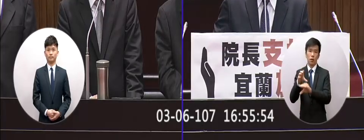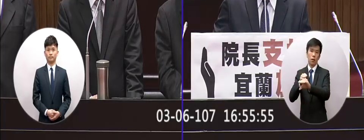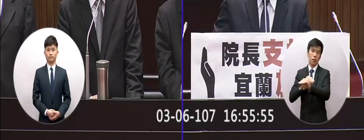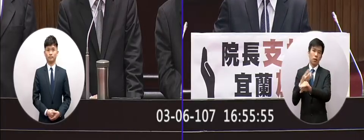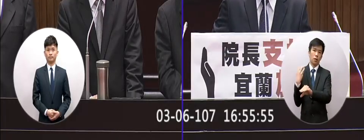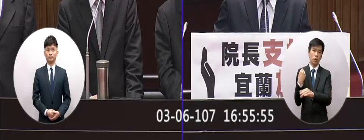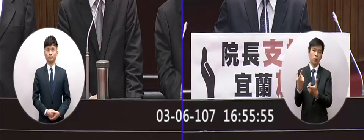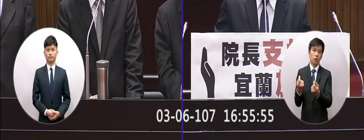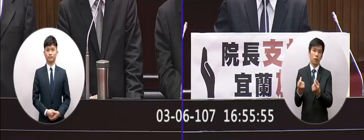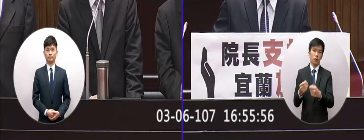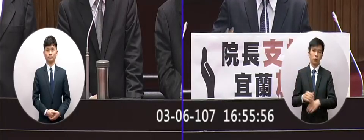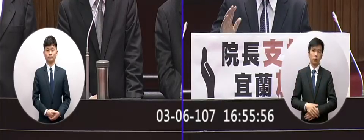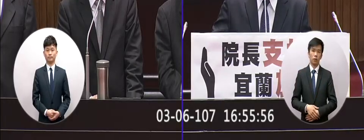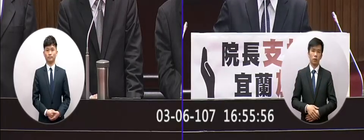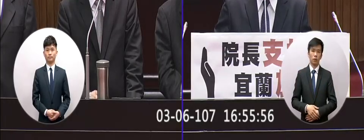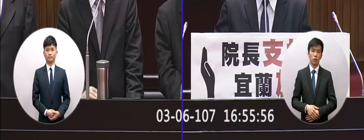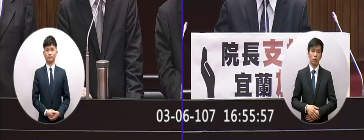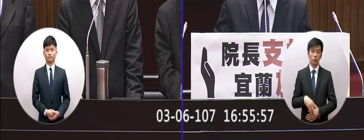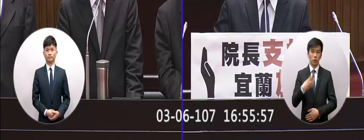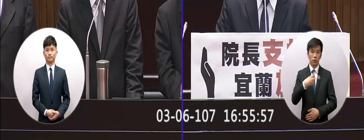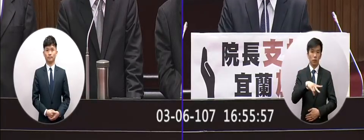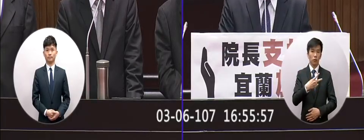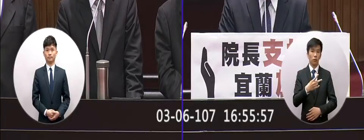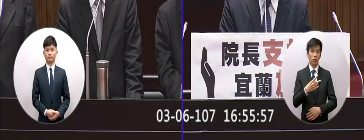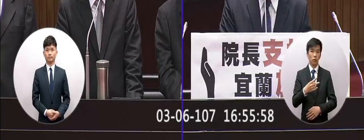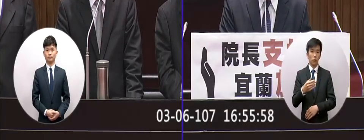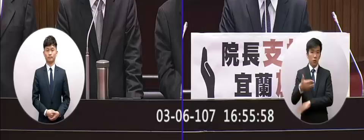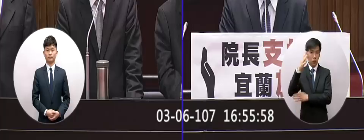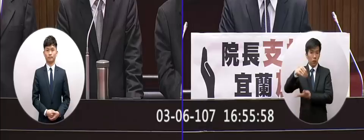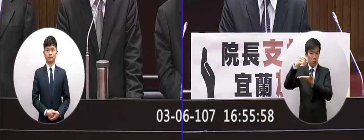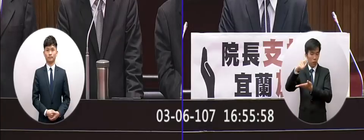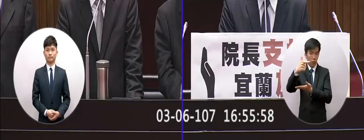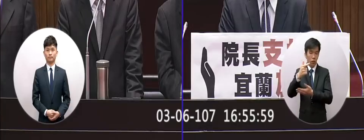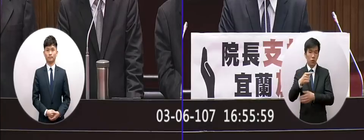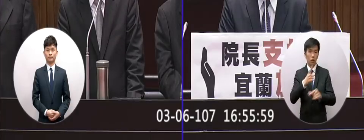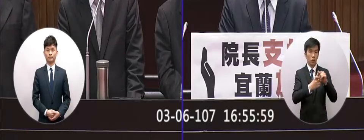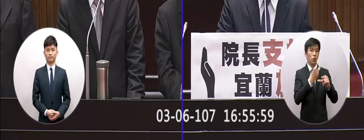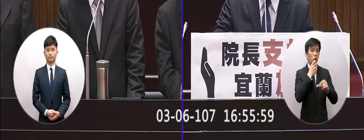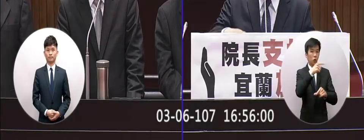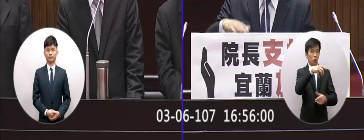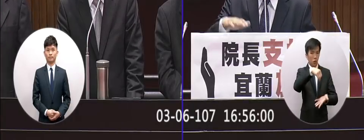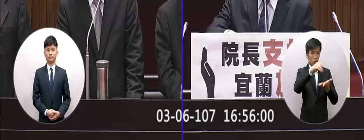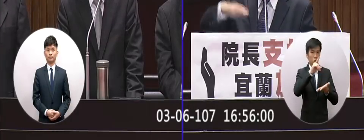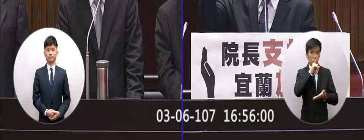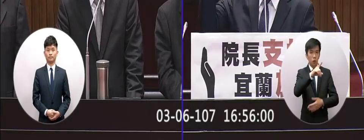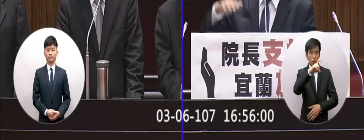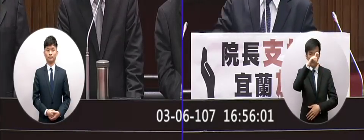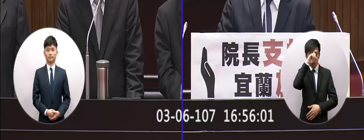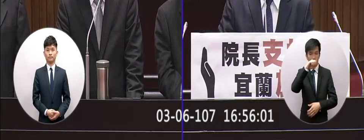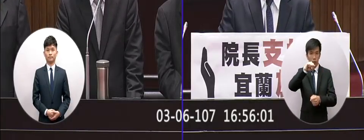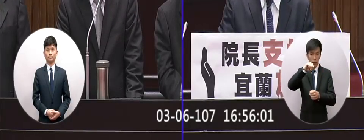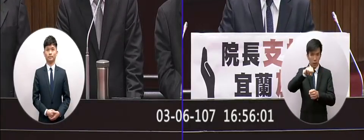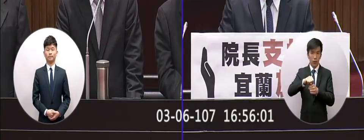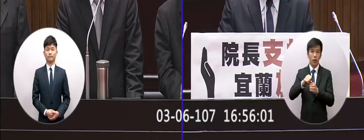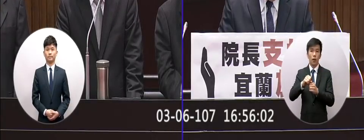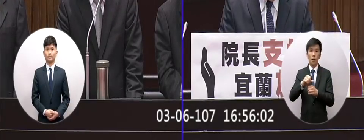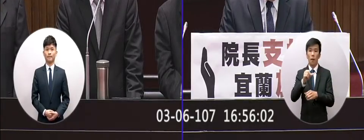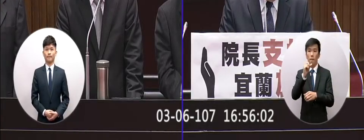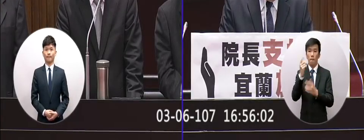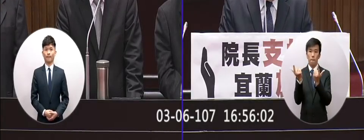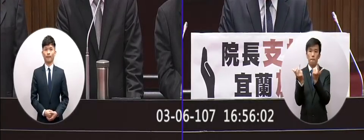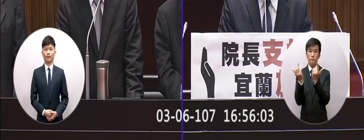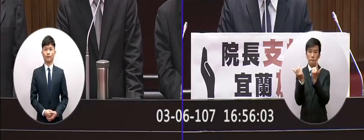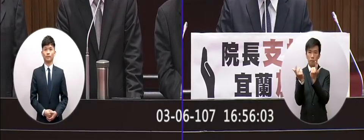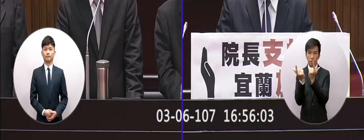个政府提出，不是我们宜兰县提出，就是要新建北宜直线铁路，就是提速我们铁路的一个发展